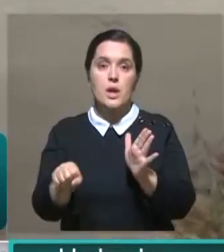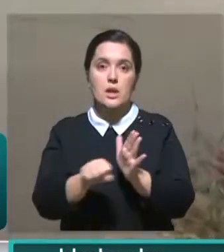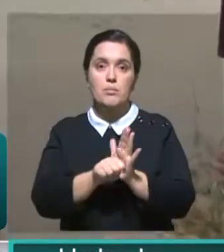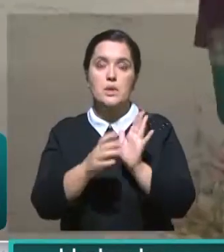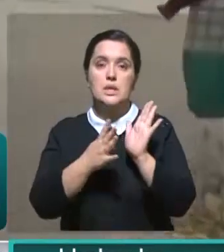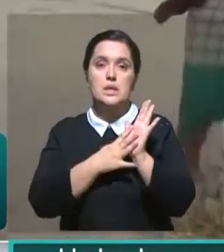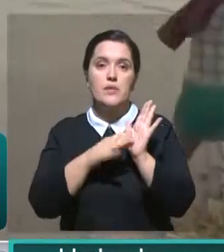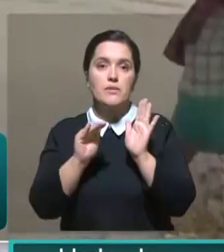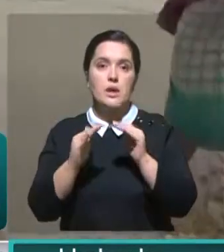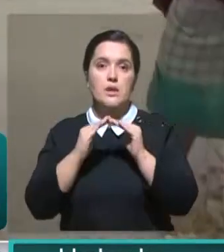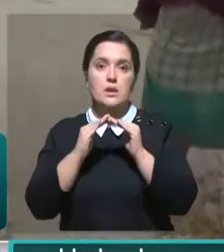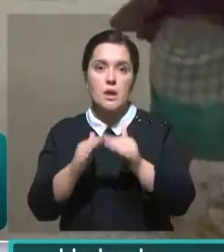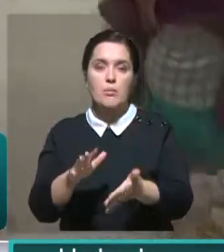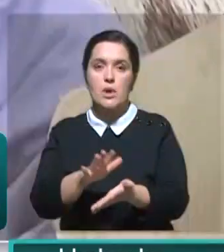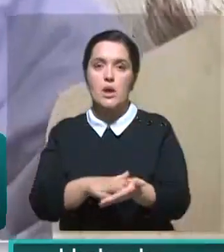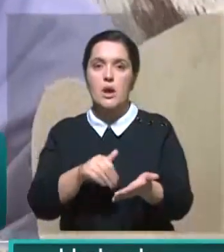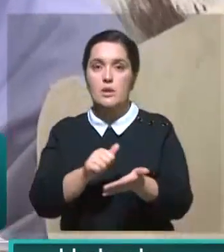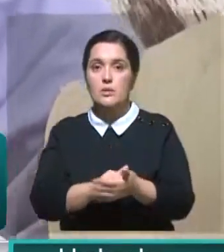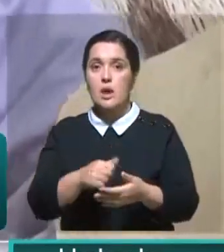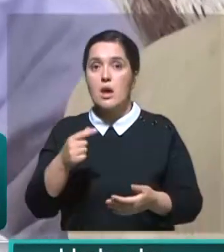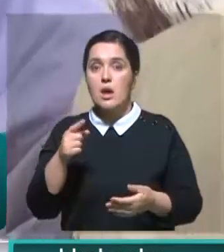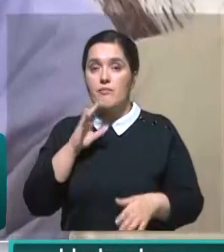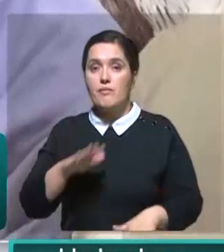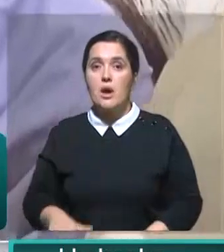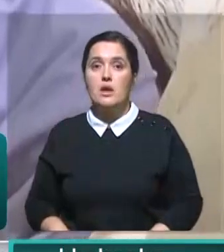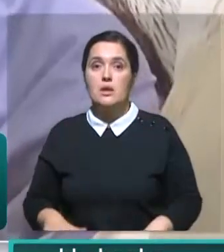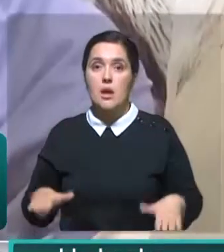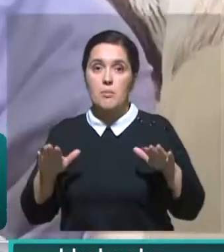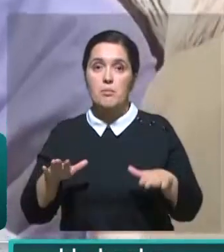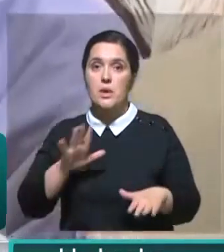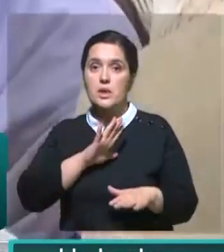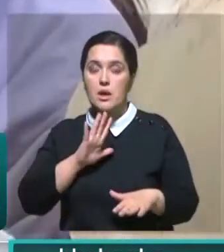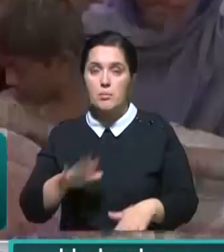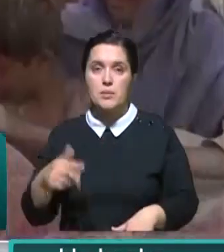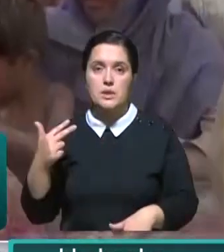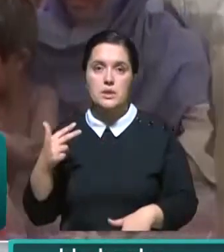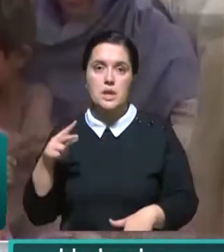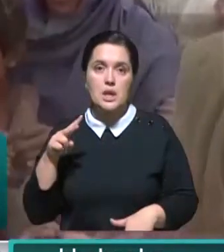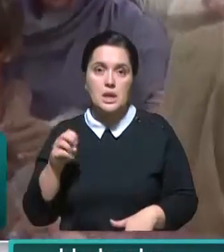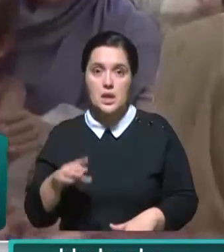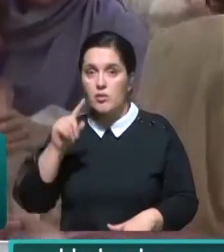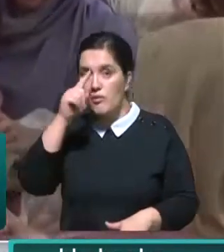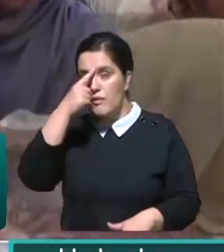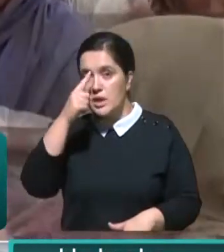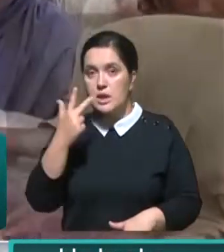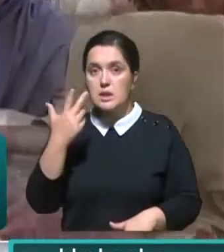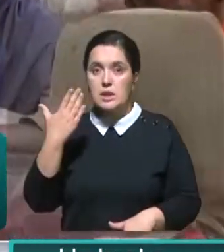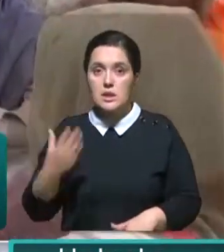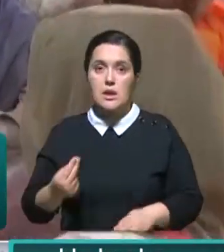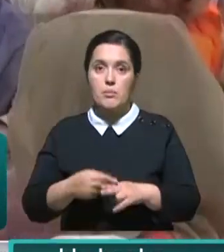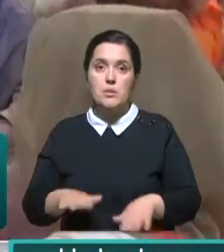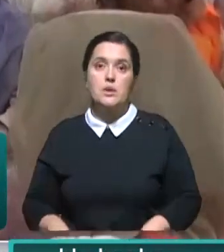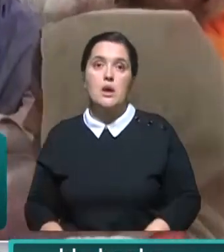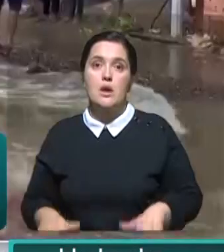погибли, 9 тысяч домов оказались разрушены. Власти отмечают, что наводнений такого масштаба в стране не было уже 30 лет. А в Индии за последние 3 дня в